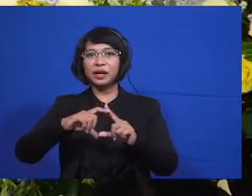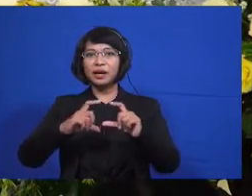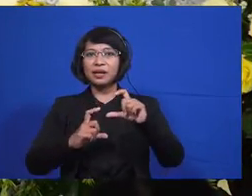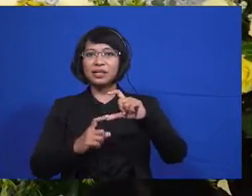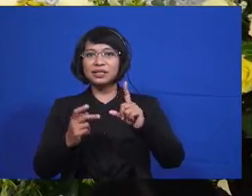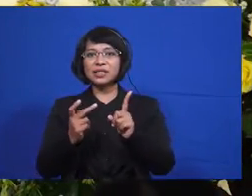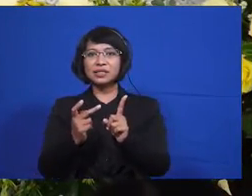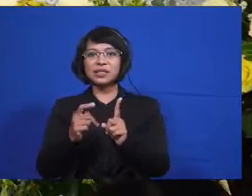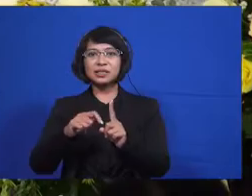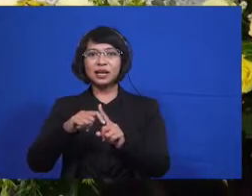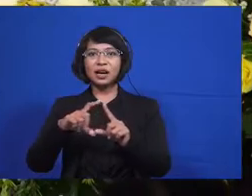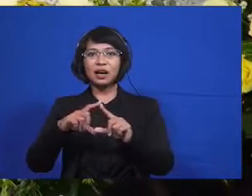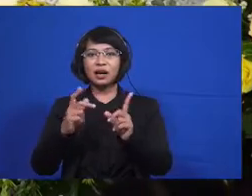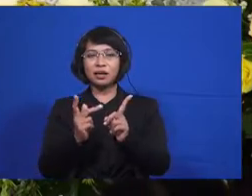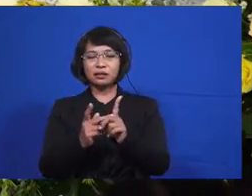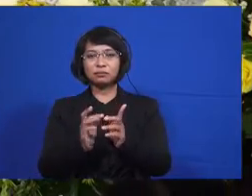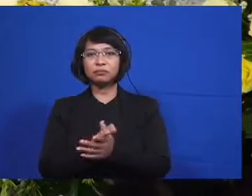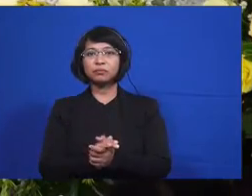putera-puterimu.